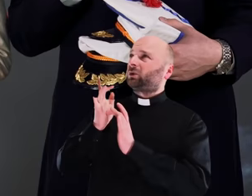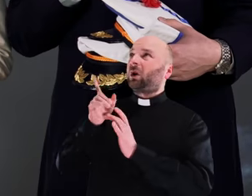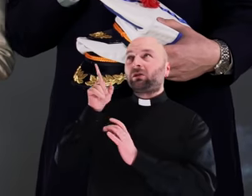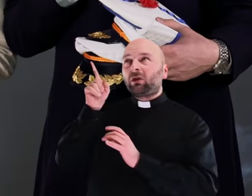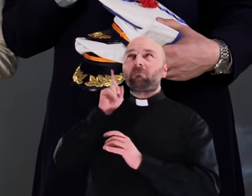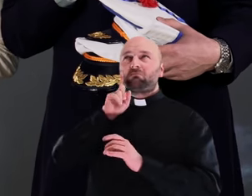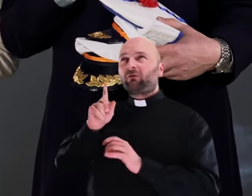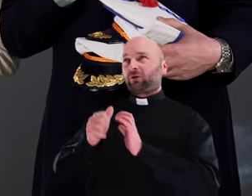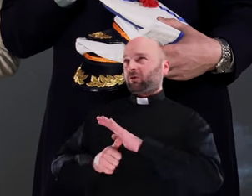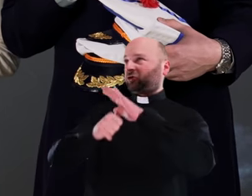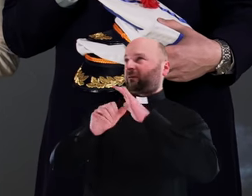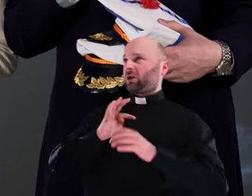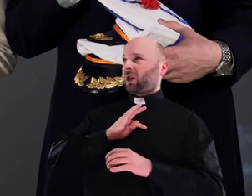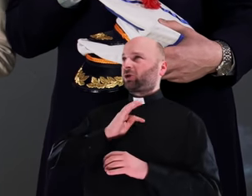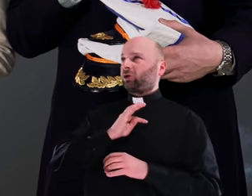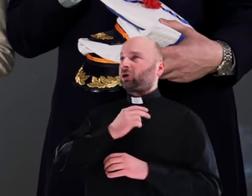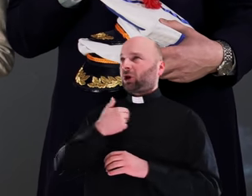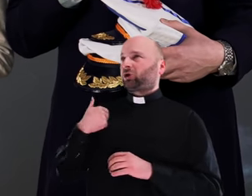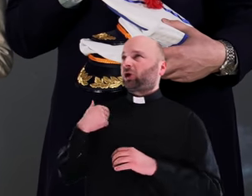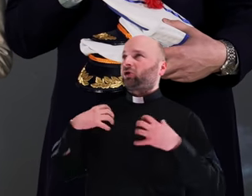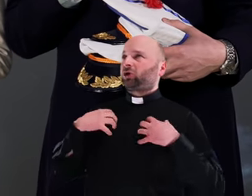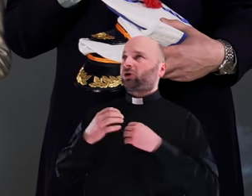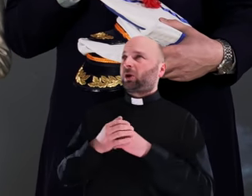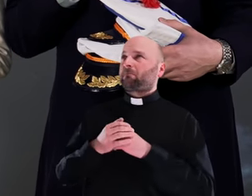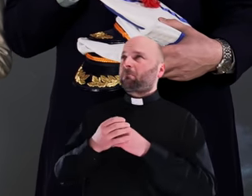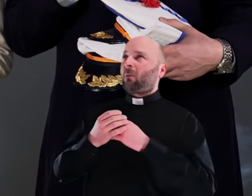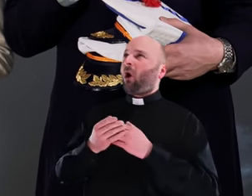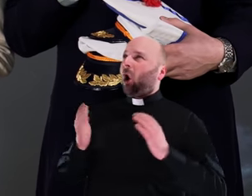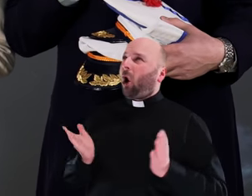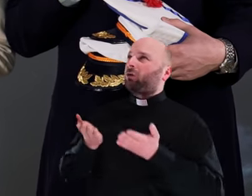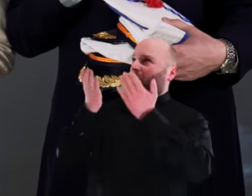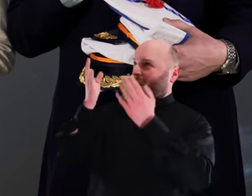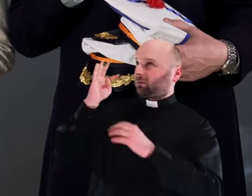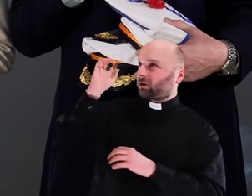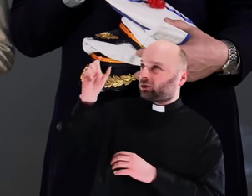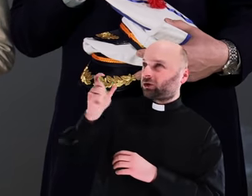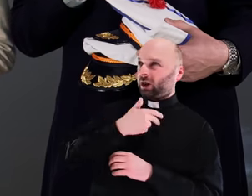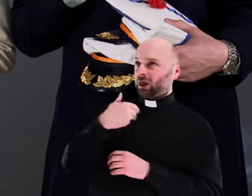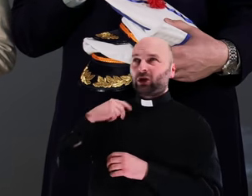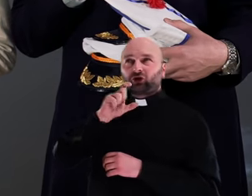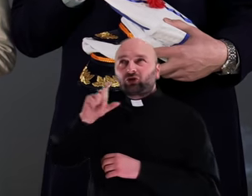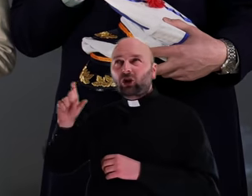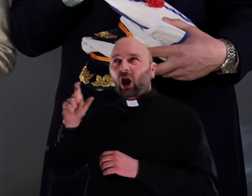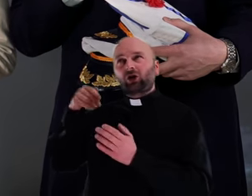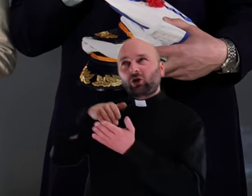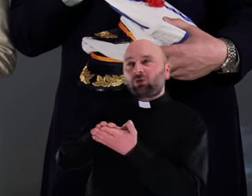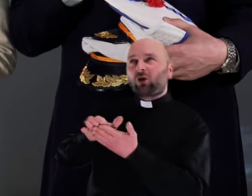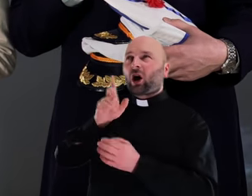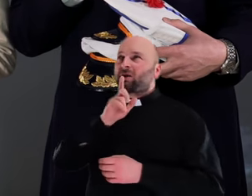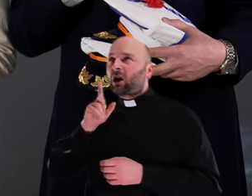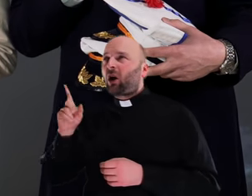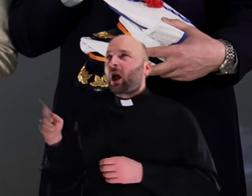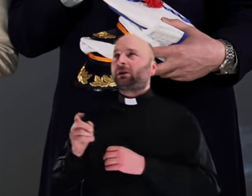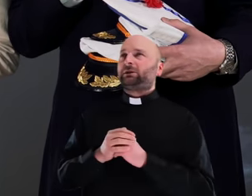prawdziwy kapitanie naszego życia, powierzamy Ci ten czas, który się rozpoczyna. Nie tylko te